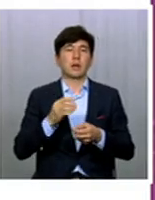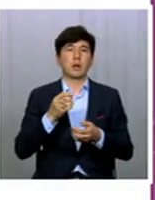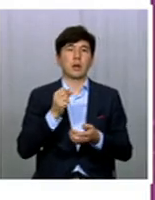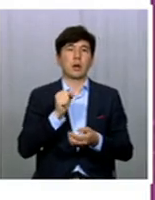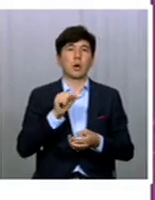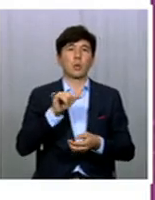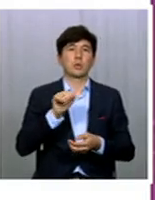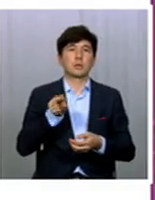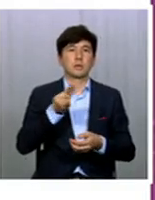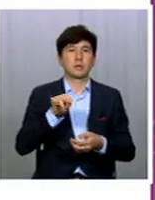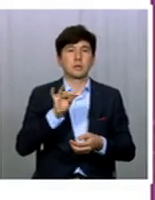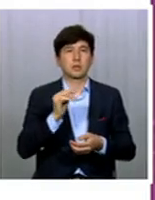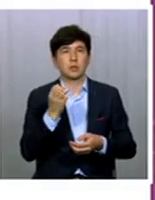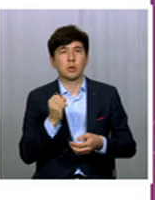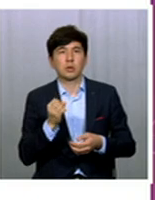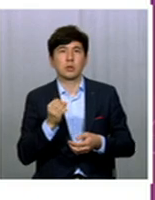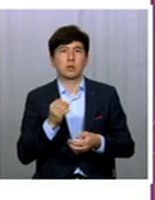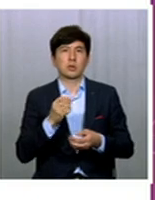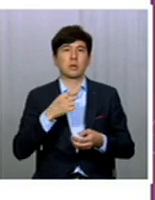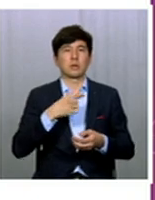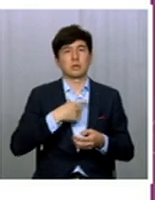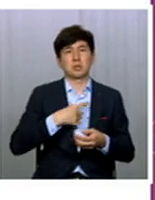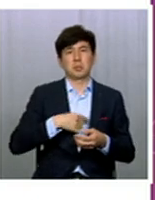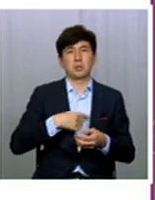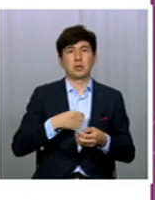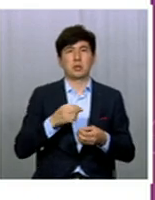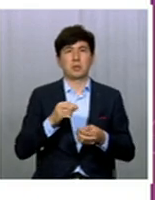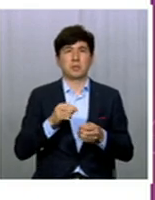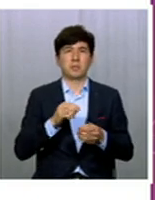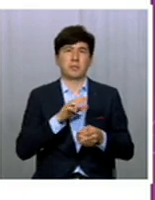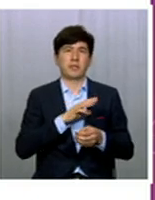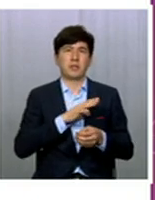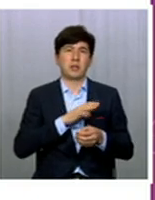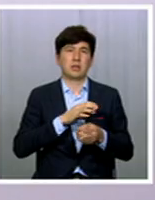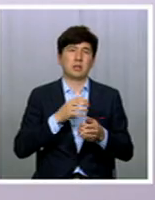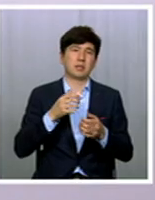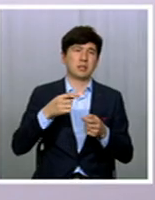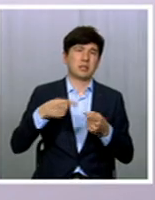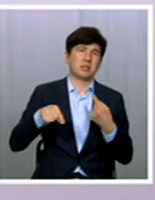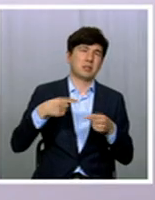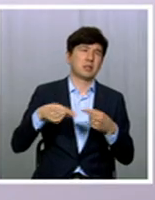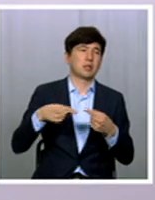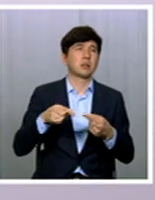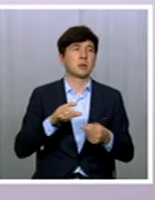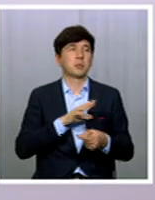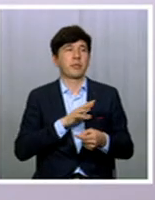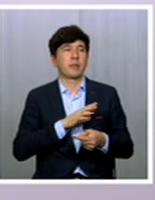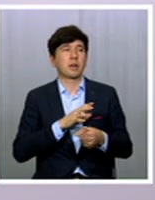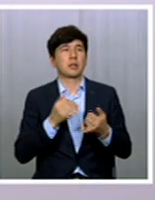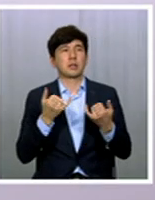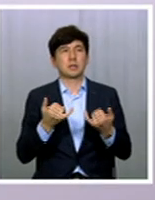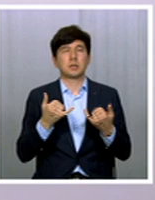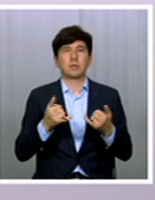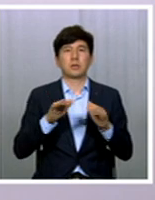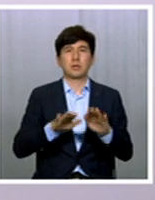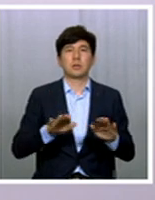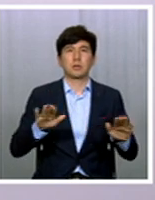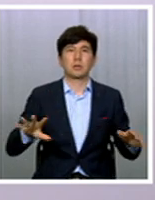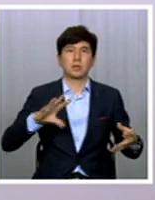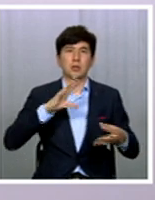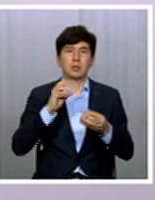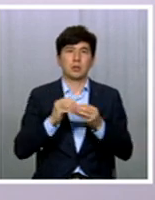дербес сапасы болады және ол сирек жағдайда стандарттауға жатқызылады. Оқушылар, бүгінгі сабағымызды қорытындылай келе, бүгін